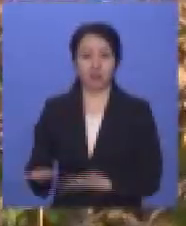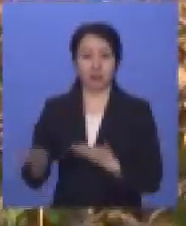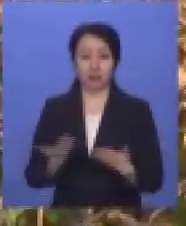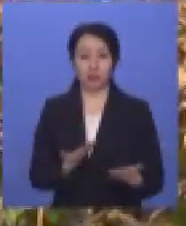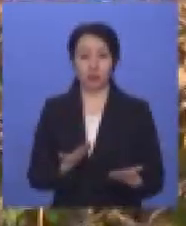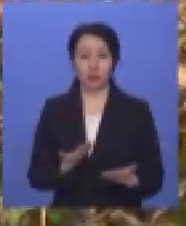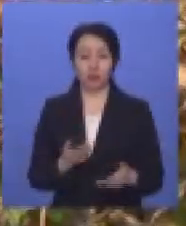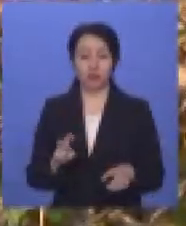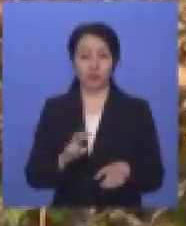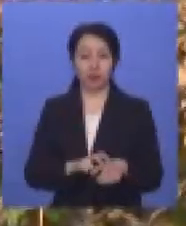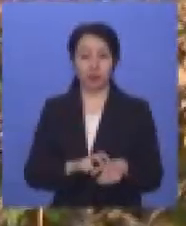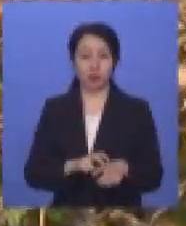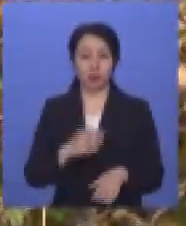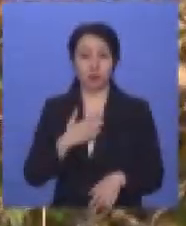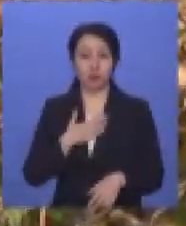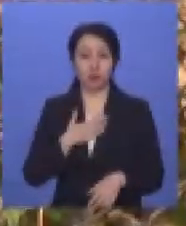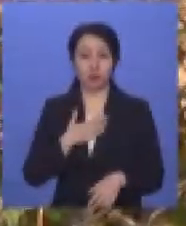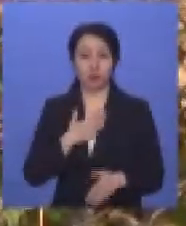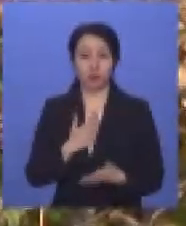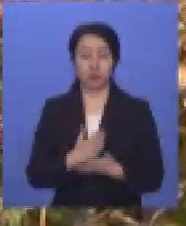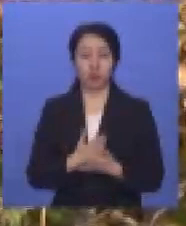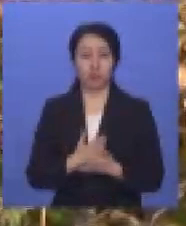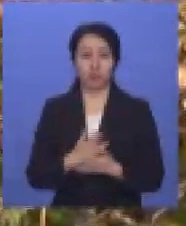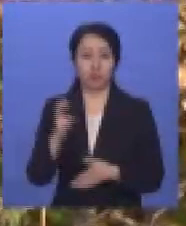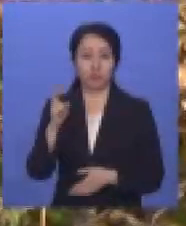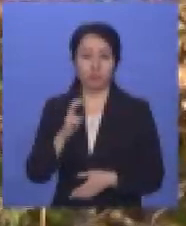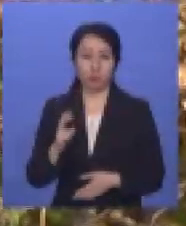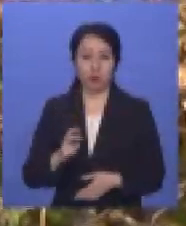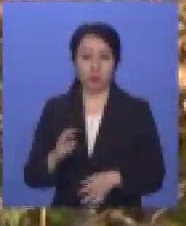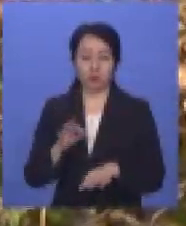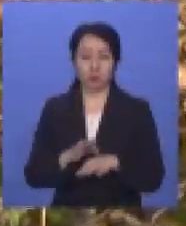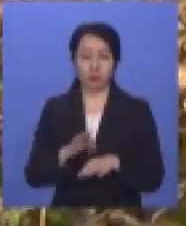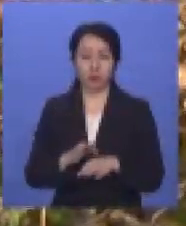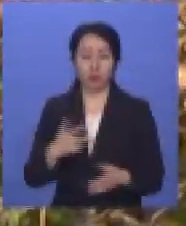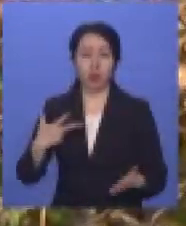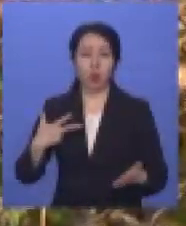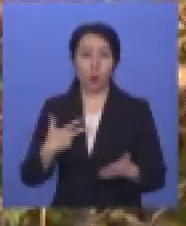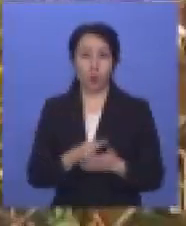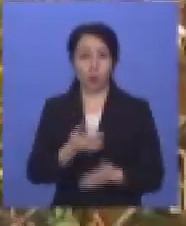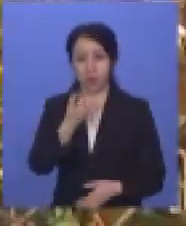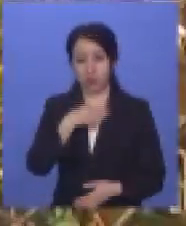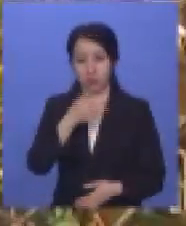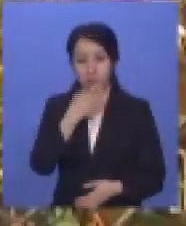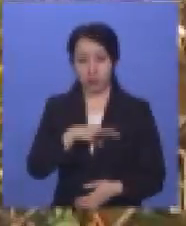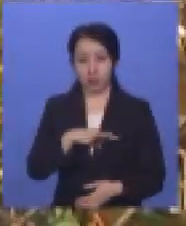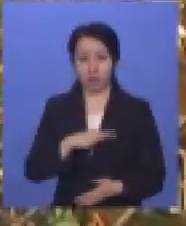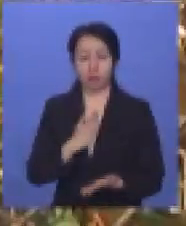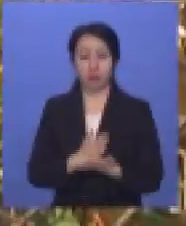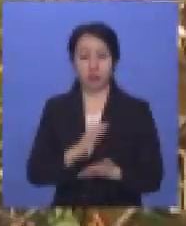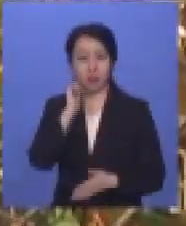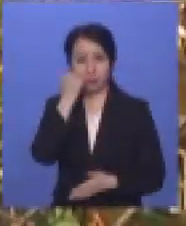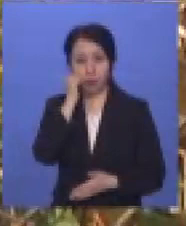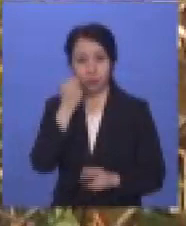прием, у меня поясница. Ну, назначили уколы, таблетки. Бабушки есть, вот,